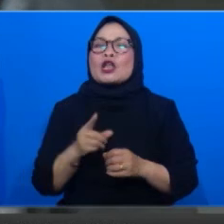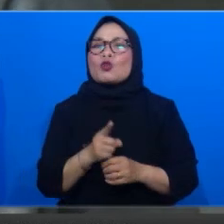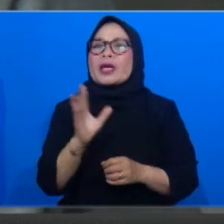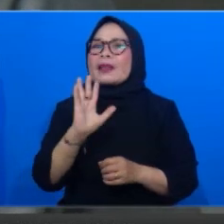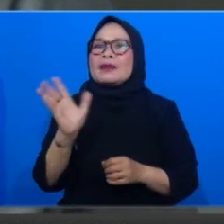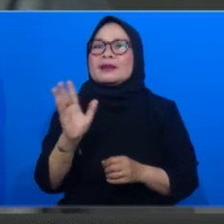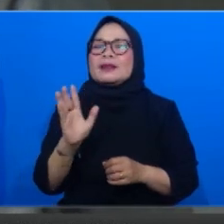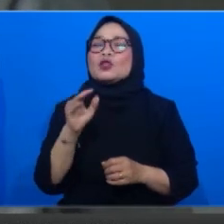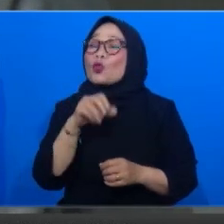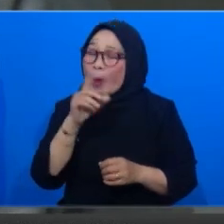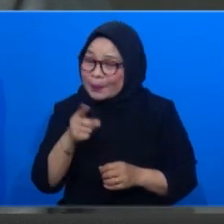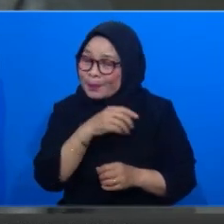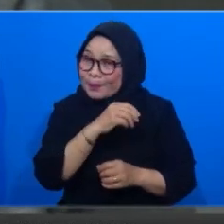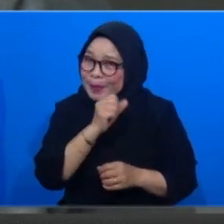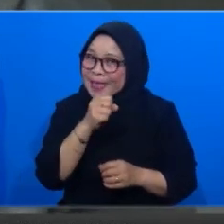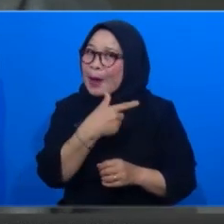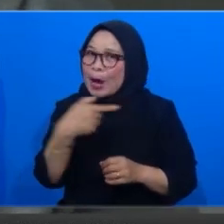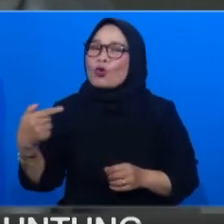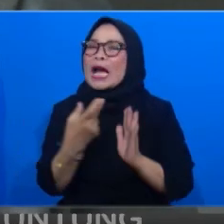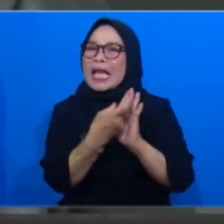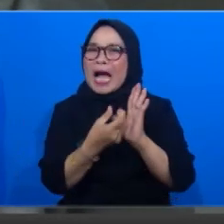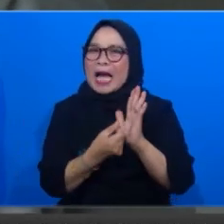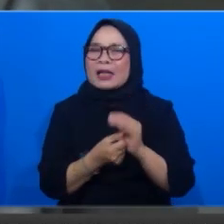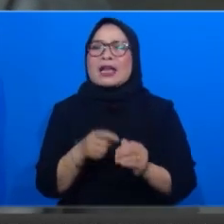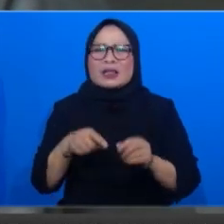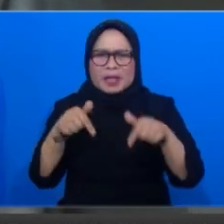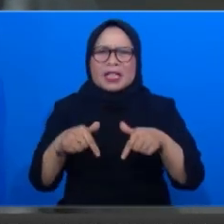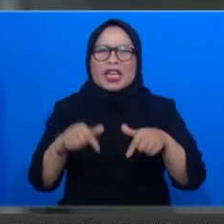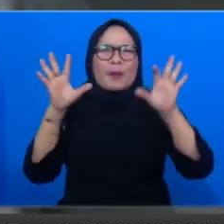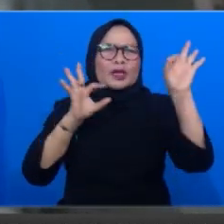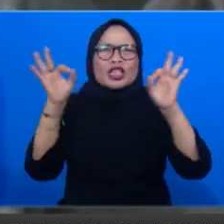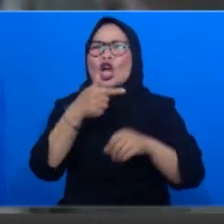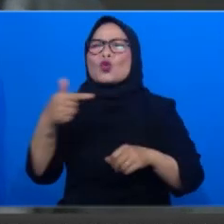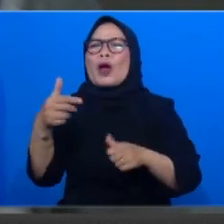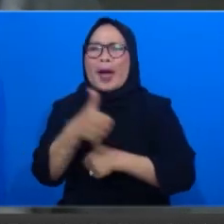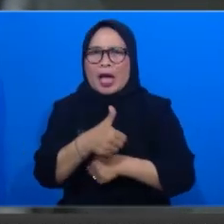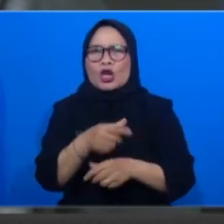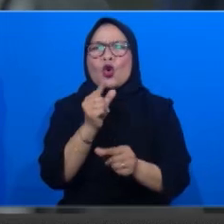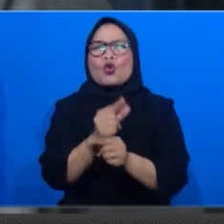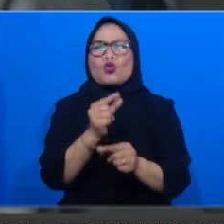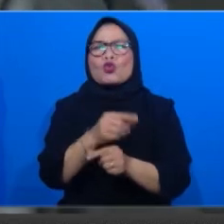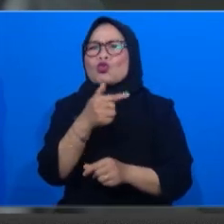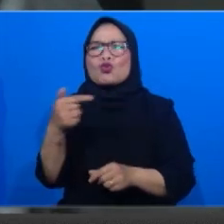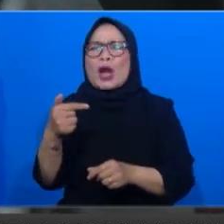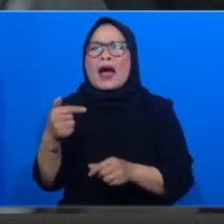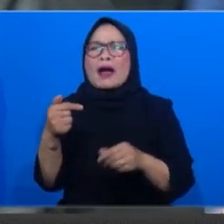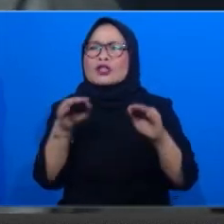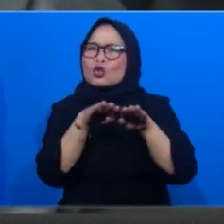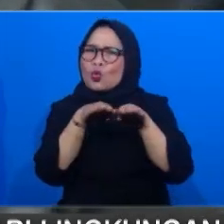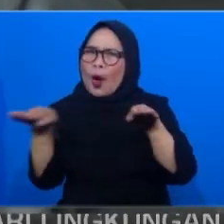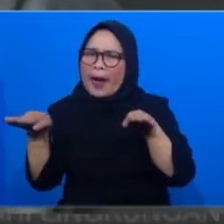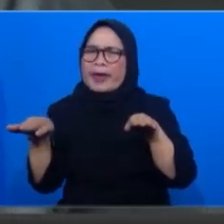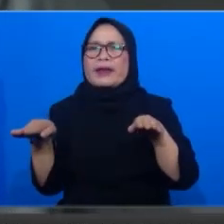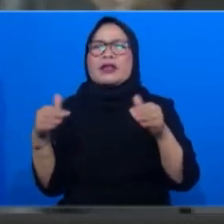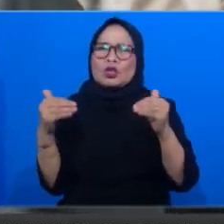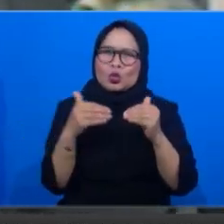sekarang pendidikan nih sedang kurang baik, guru-guru kurang memadai gajinya gitu sih. Jadi